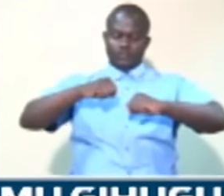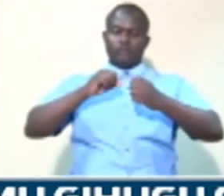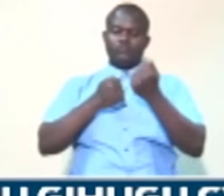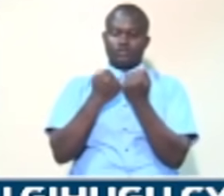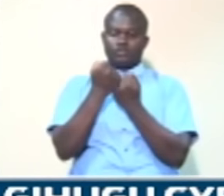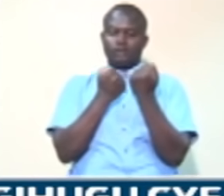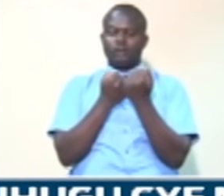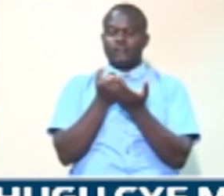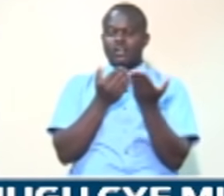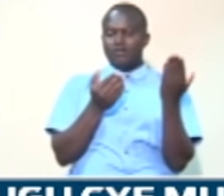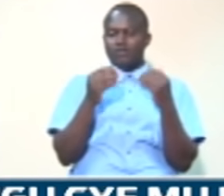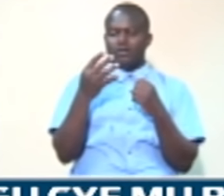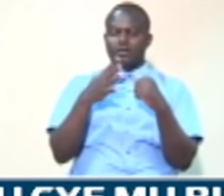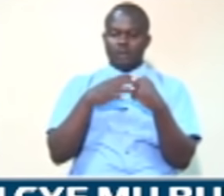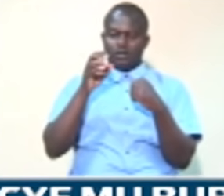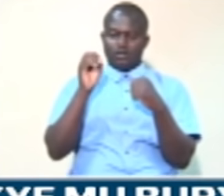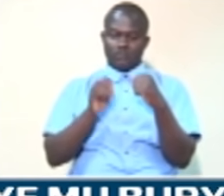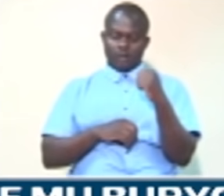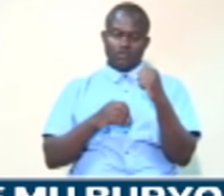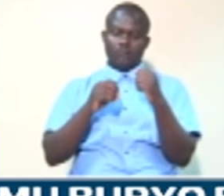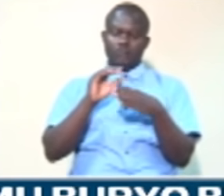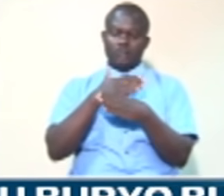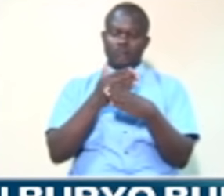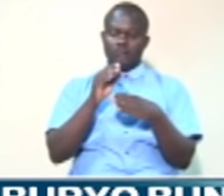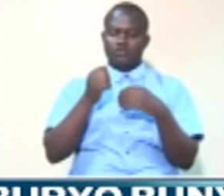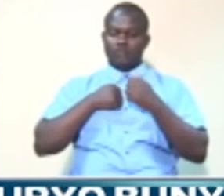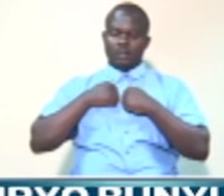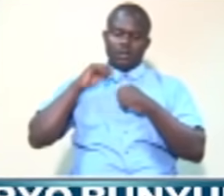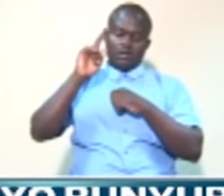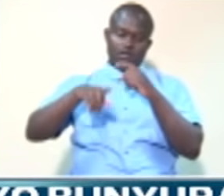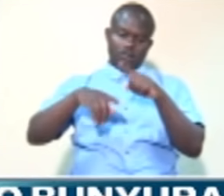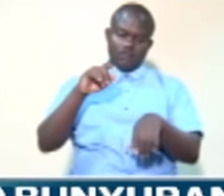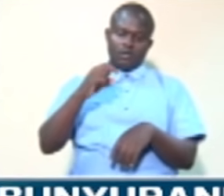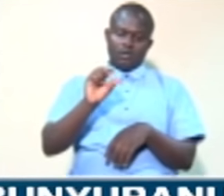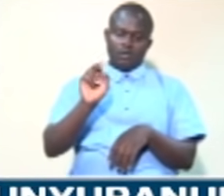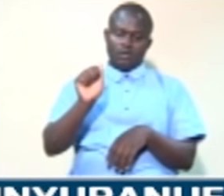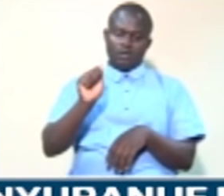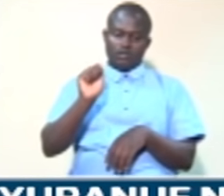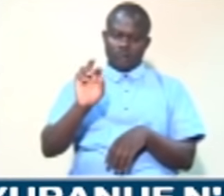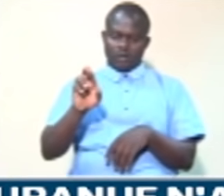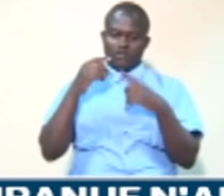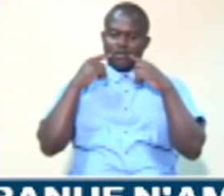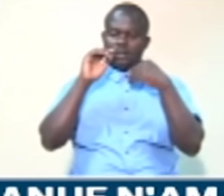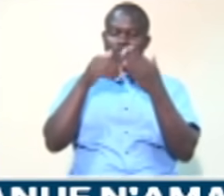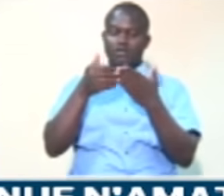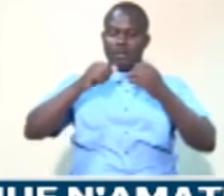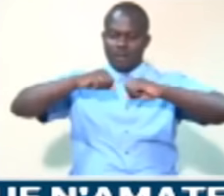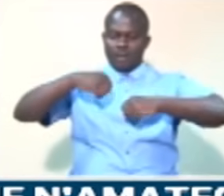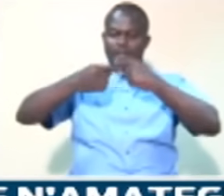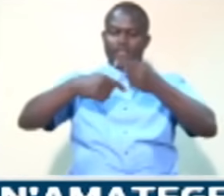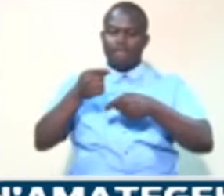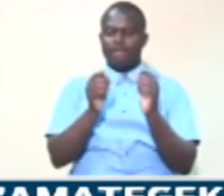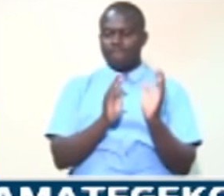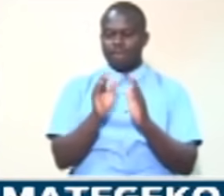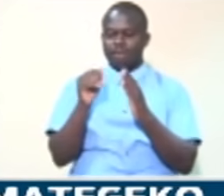y'imikoranire, aho 99% by'imigabane ya RwandAir yegukanywe na Qatar. RwandAir ivuga ko aya masezerano agitunganywa